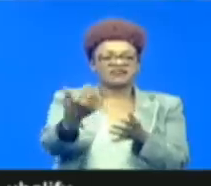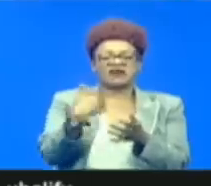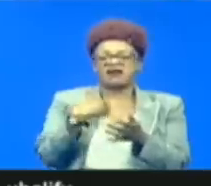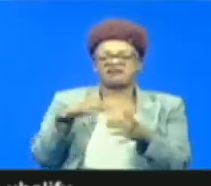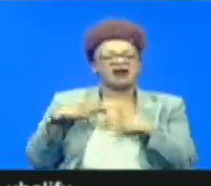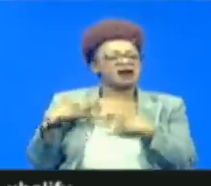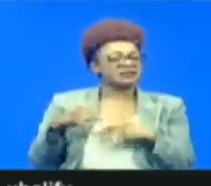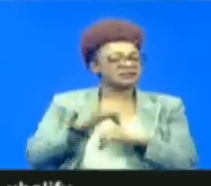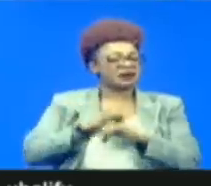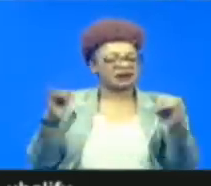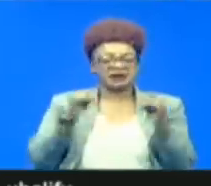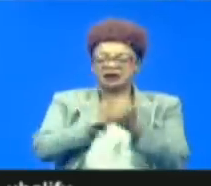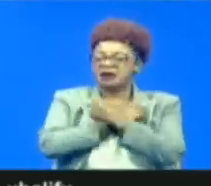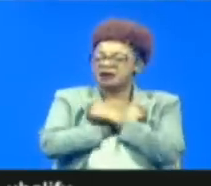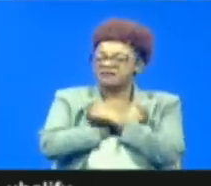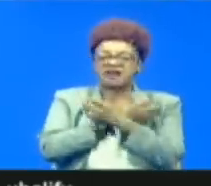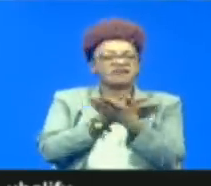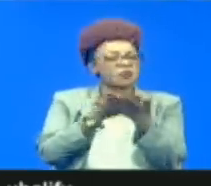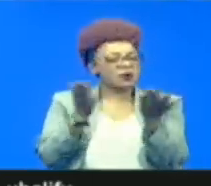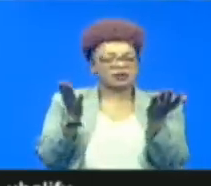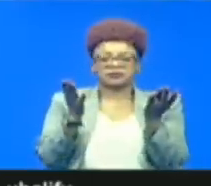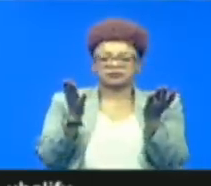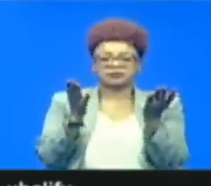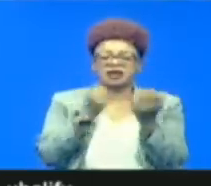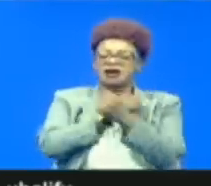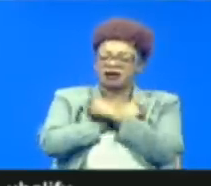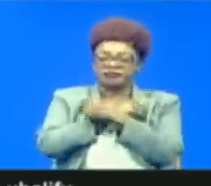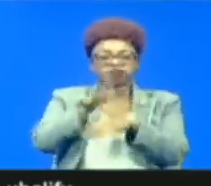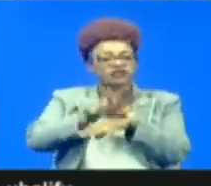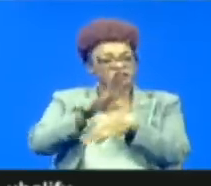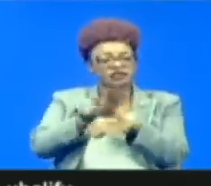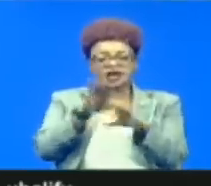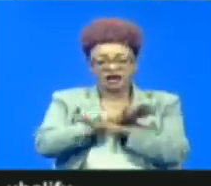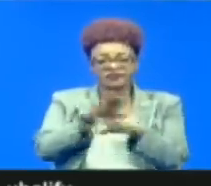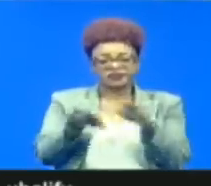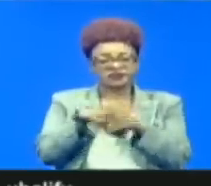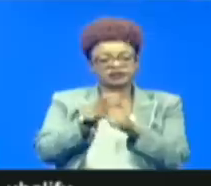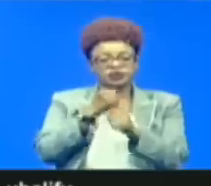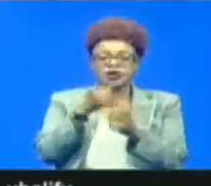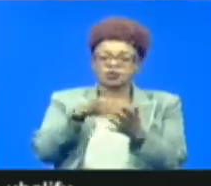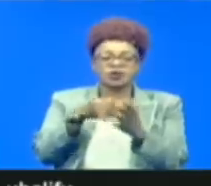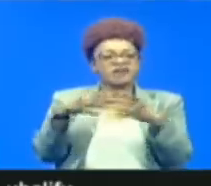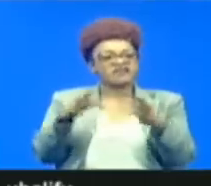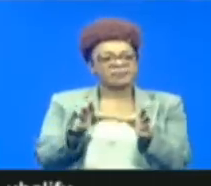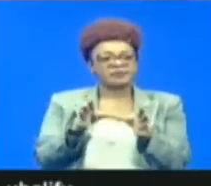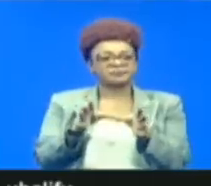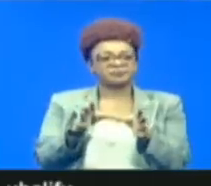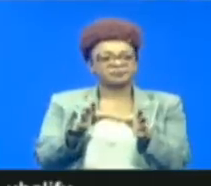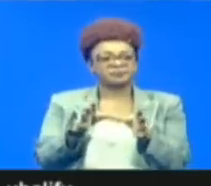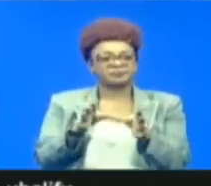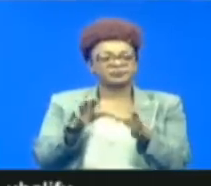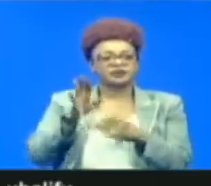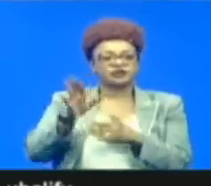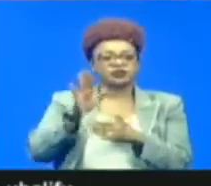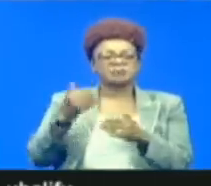safi, kupenda watu wote, kupenda nyumba ya Mungu, kujitolea mambo yote ya mpaka ya familia. She was my sister but